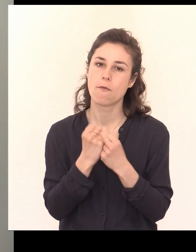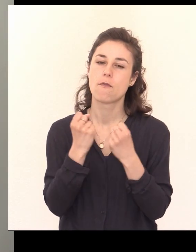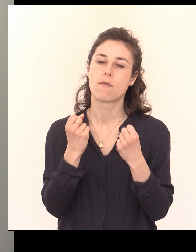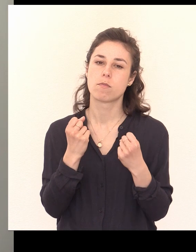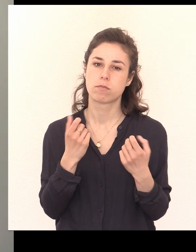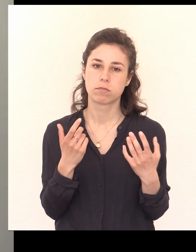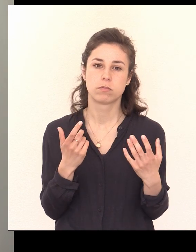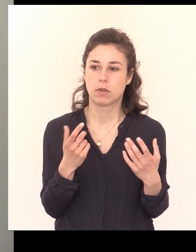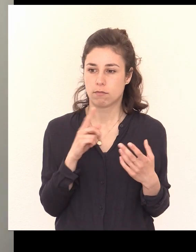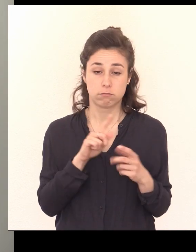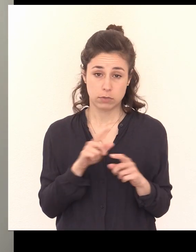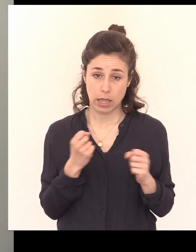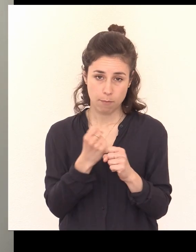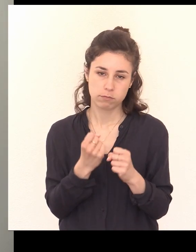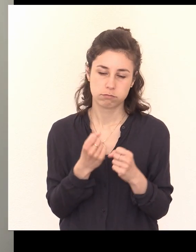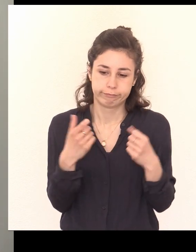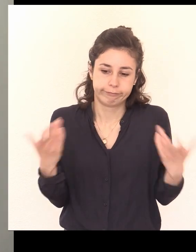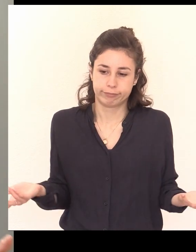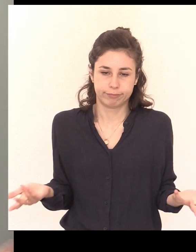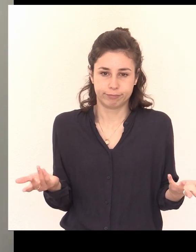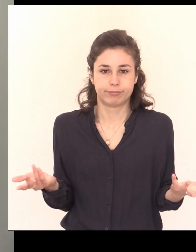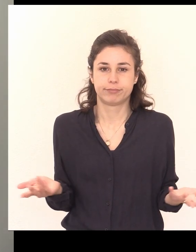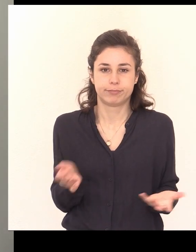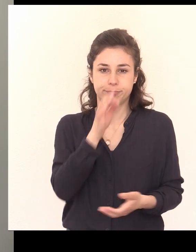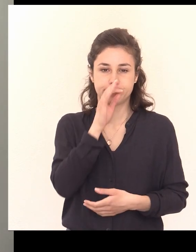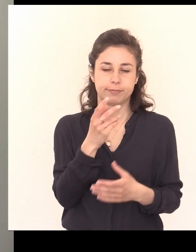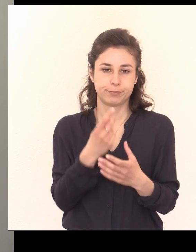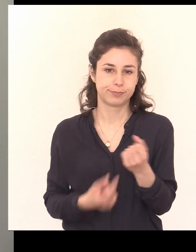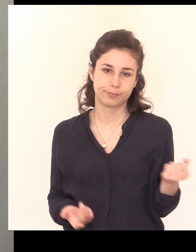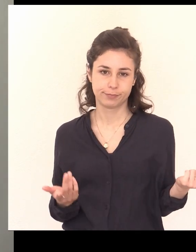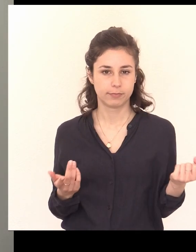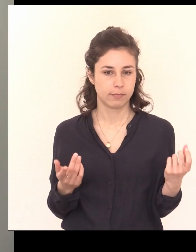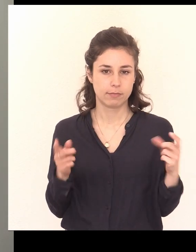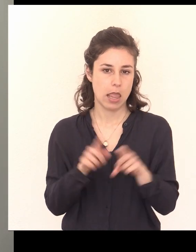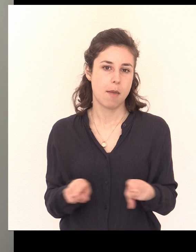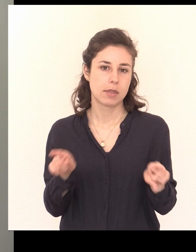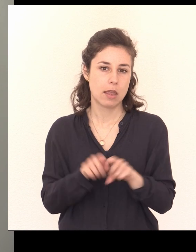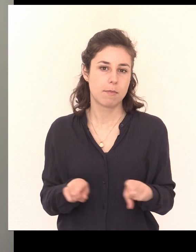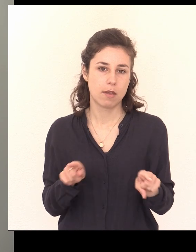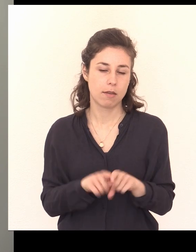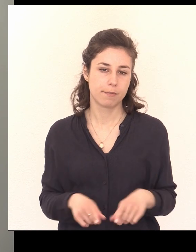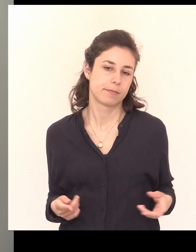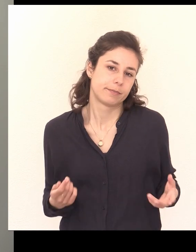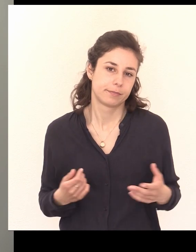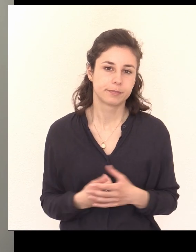kämpfen, ansonsten erreicht man nichts und ja, man bleibt dann immer auf der gleichen Stelle, wenn man nicht kämpft.